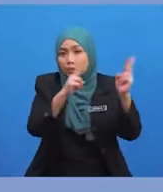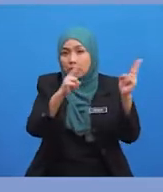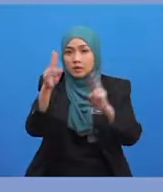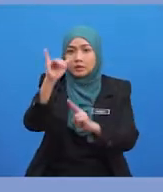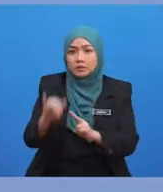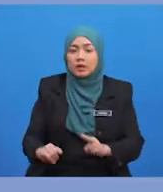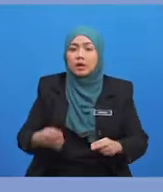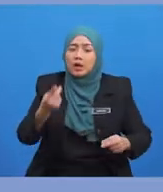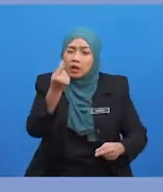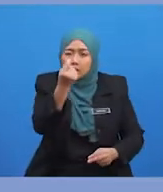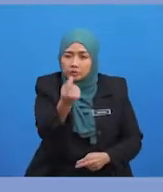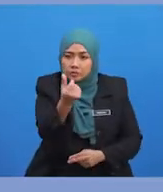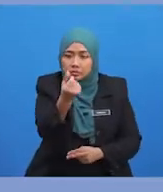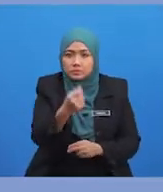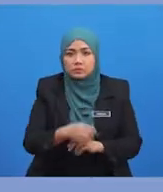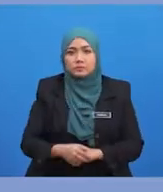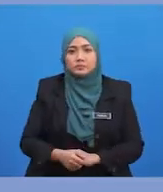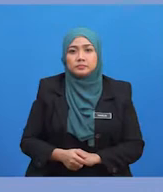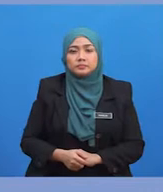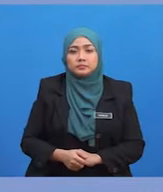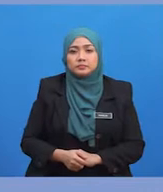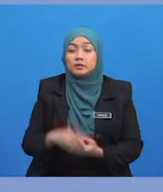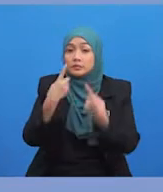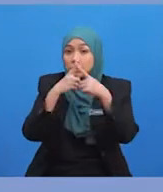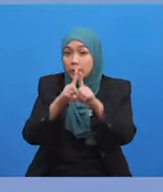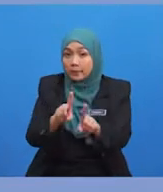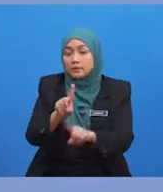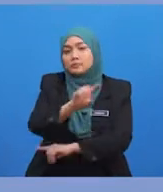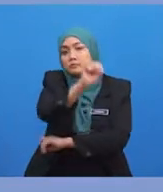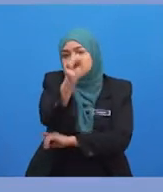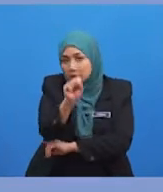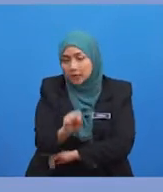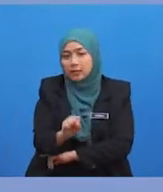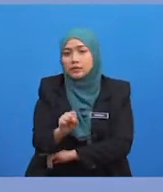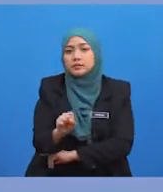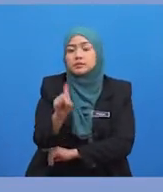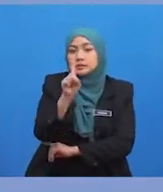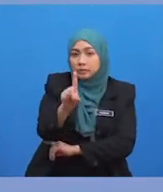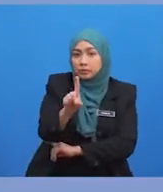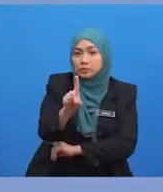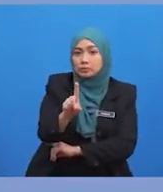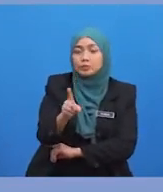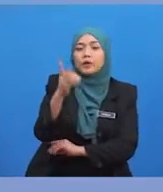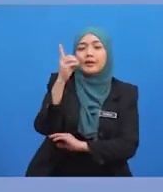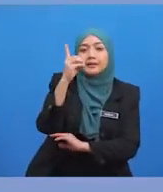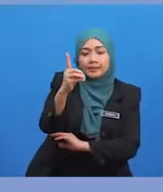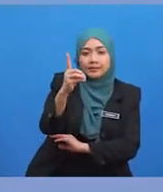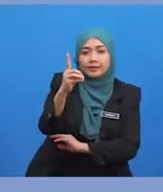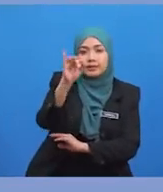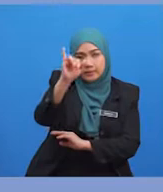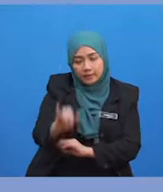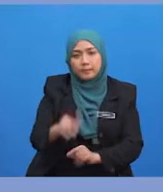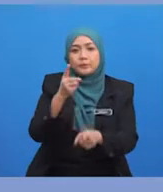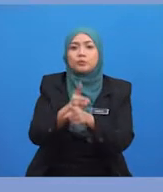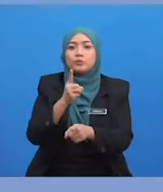halus. Dan jawapannya adalah D, iaitu